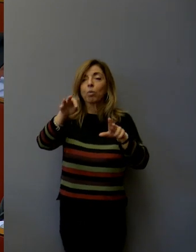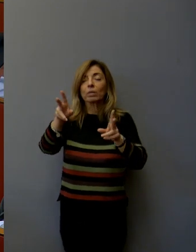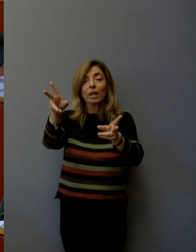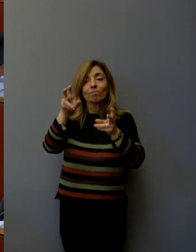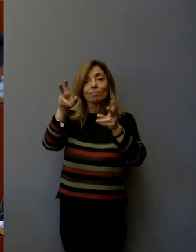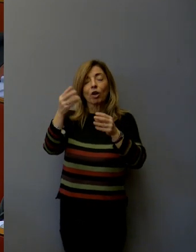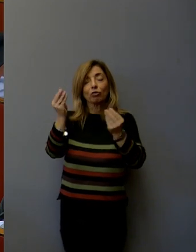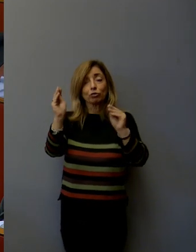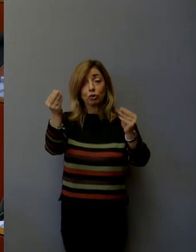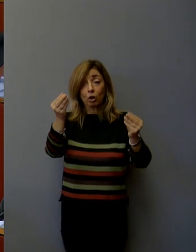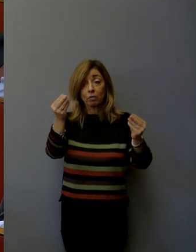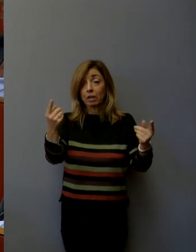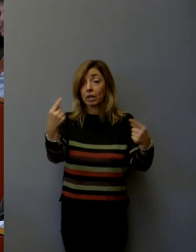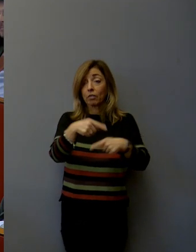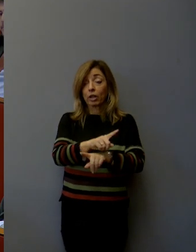quindi